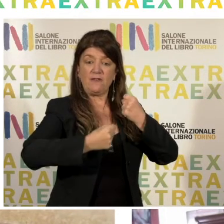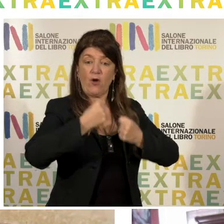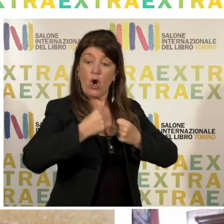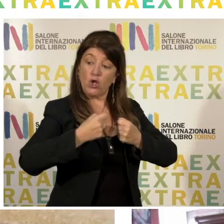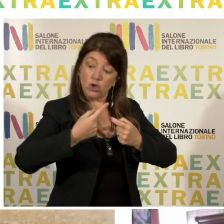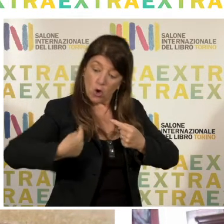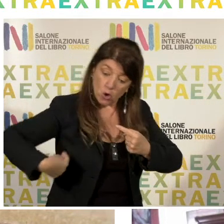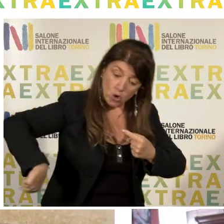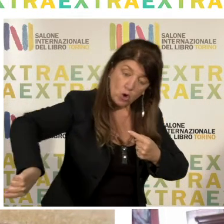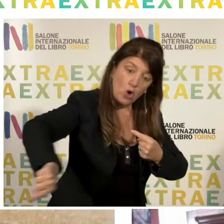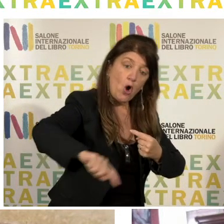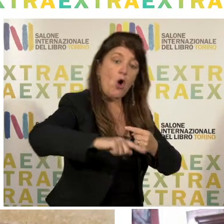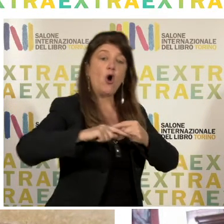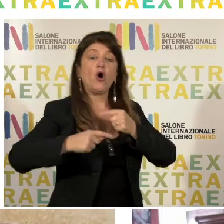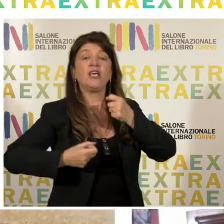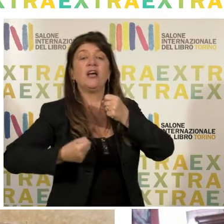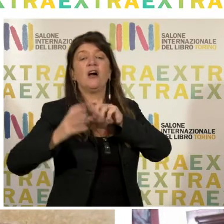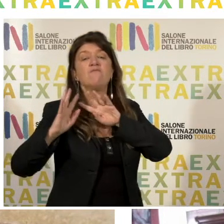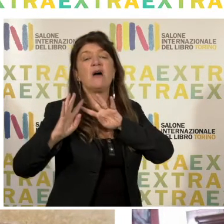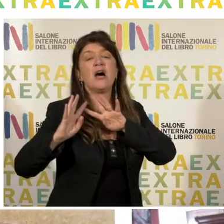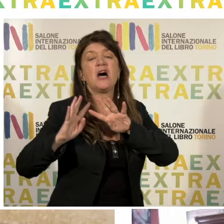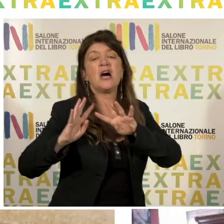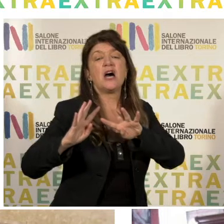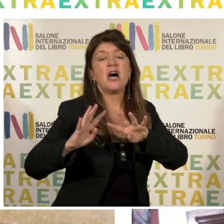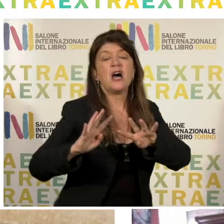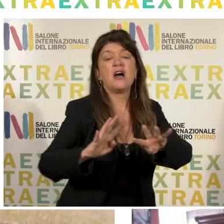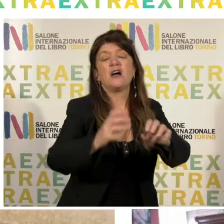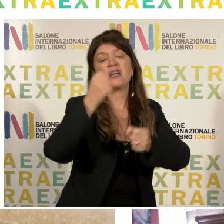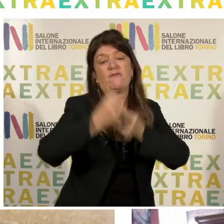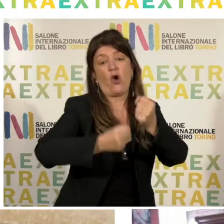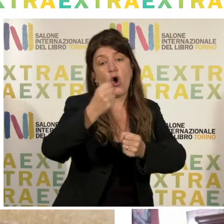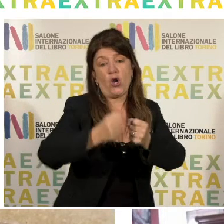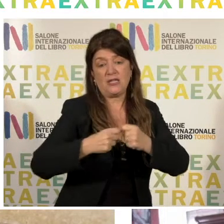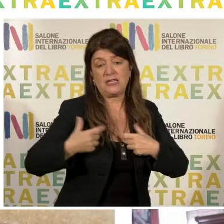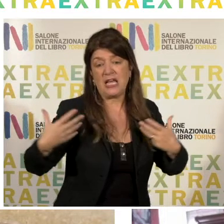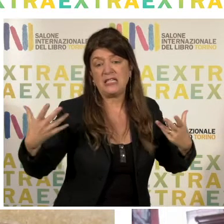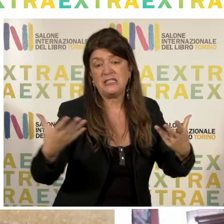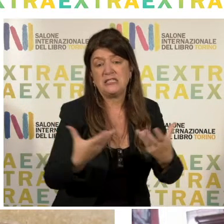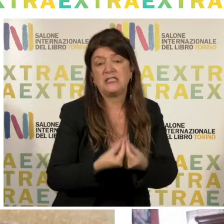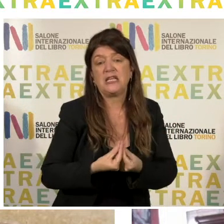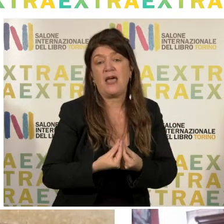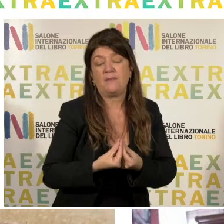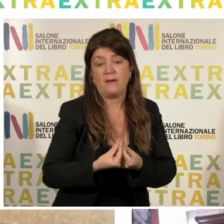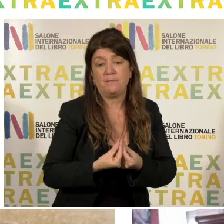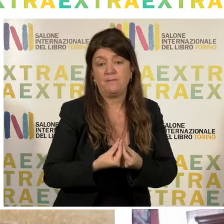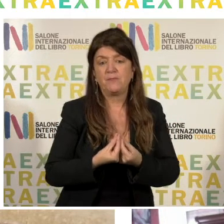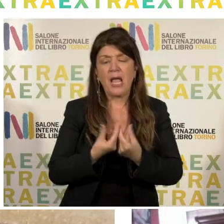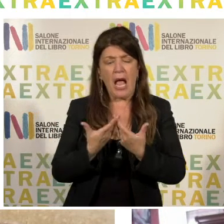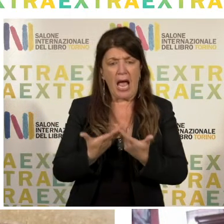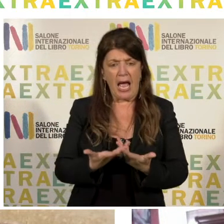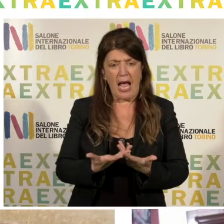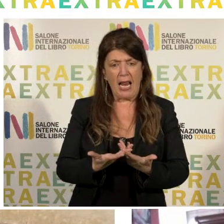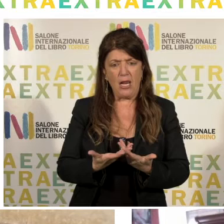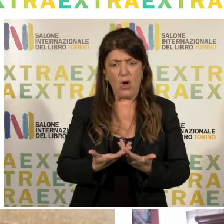la consapevolezza di essere in comune nella rivolta. Ecco, io